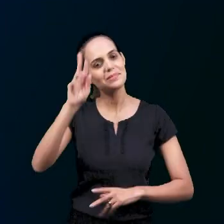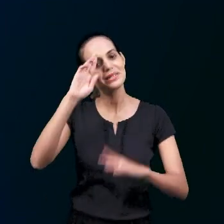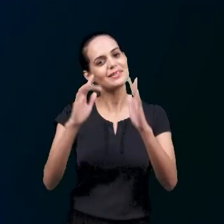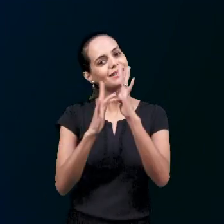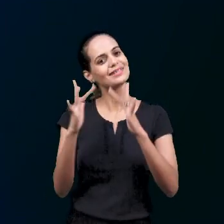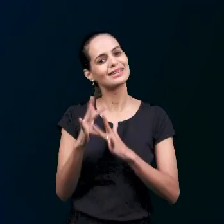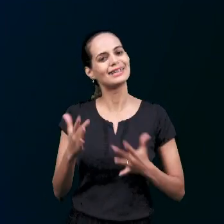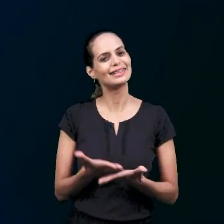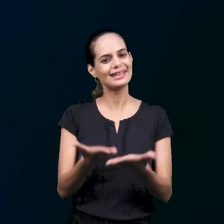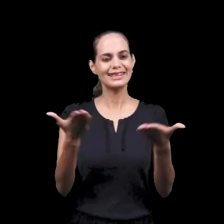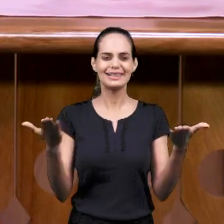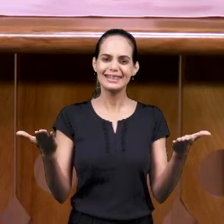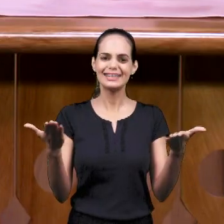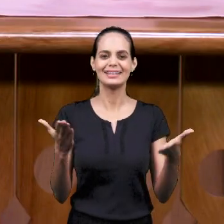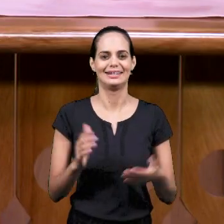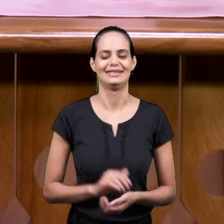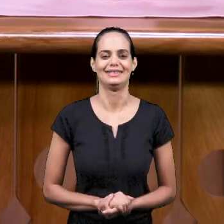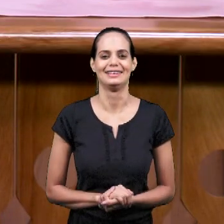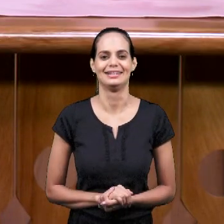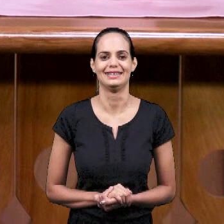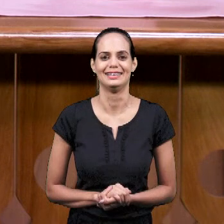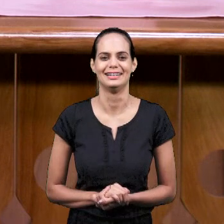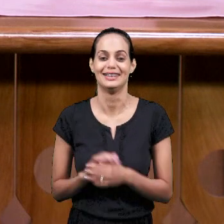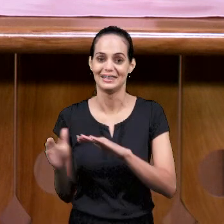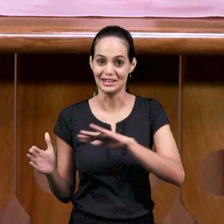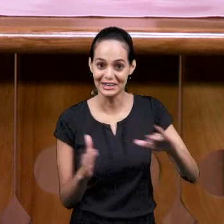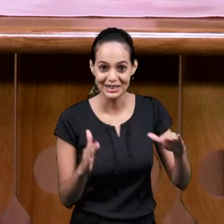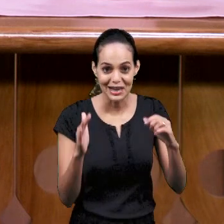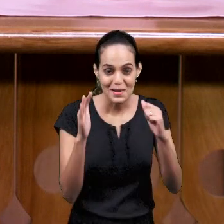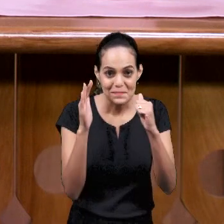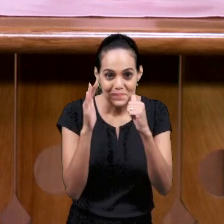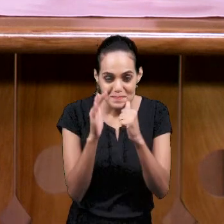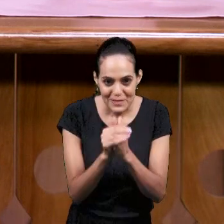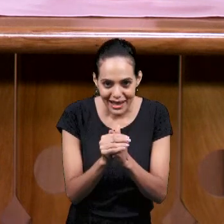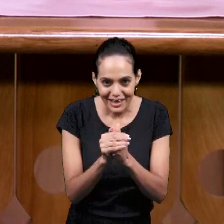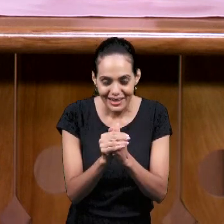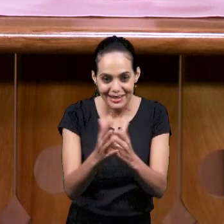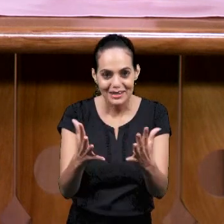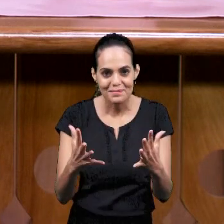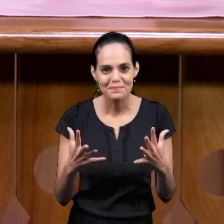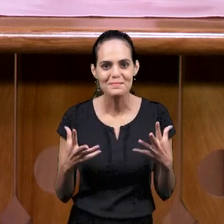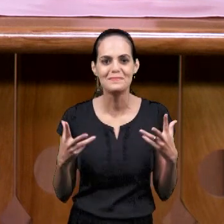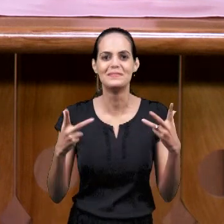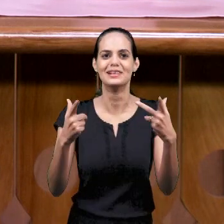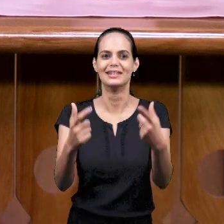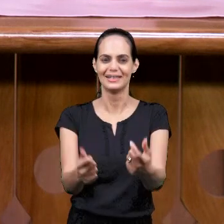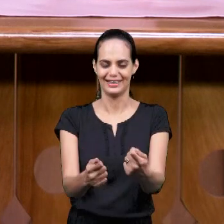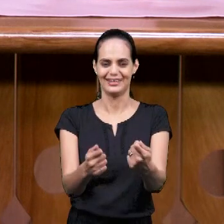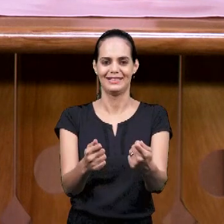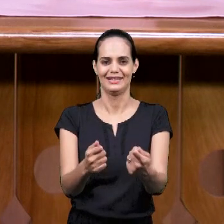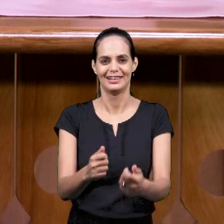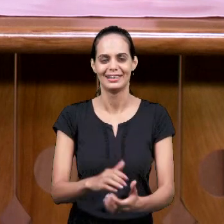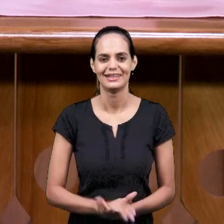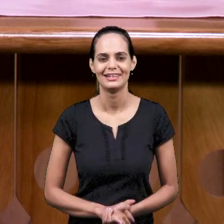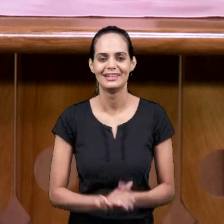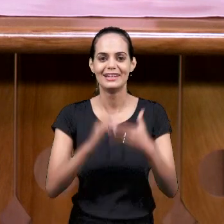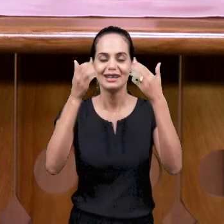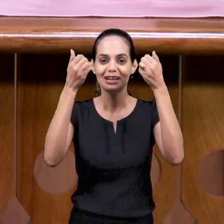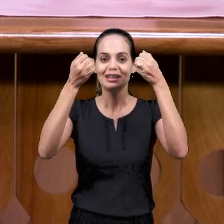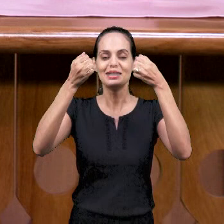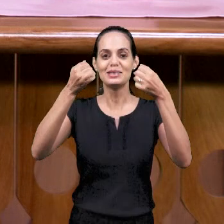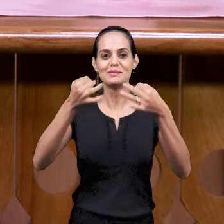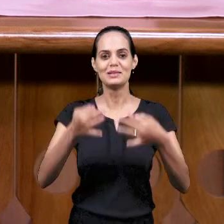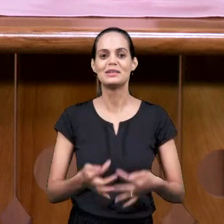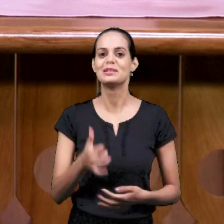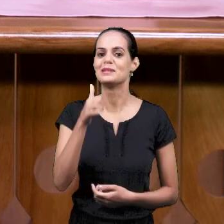La paix du Seigneur, la paix du Seigneur. Amen. Quelle merveille, Giovanni Pellucci qui